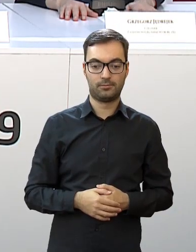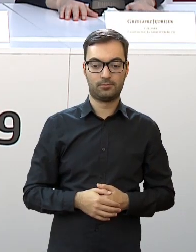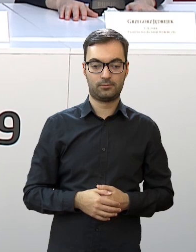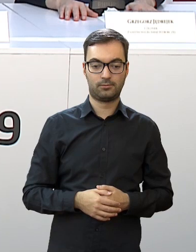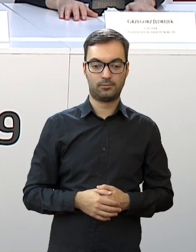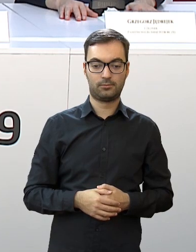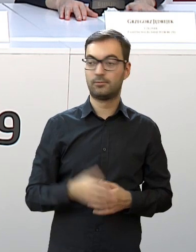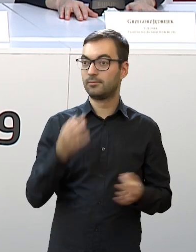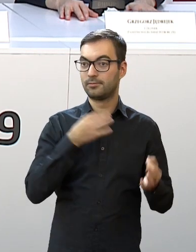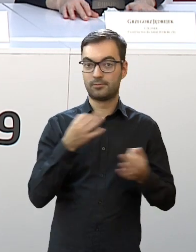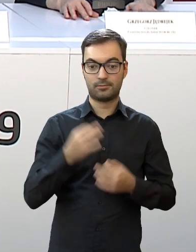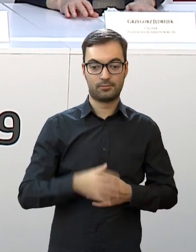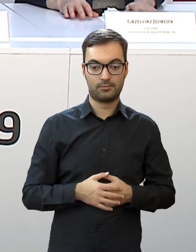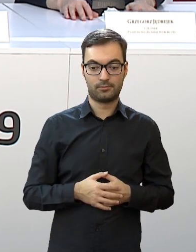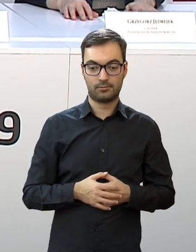Kolejne pytania.